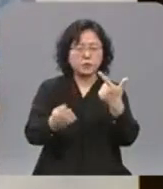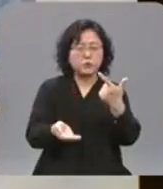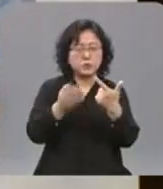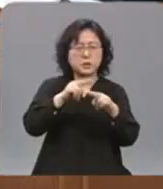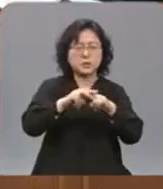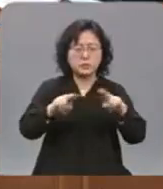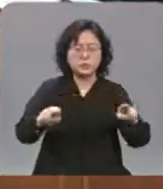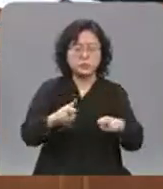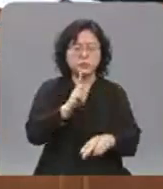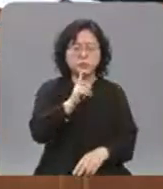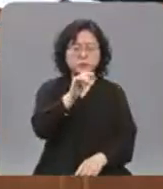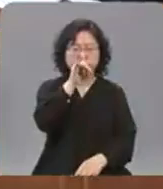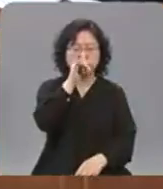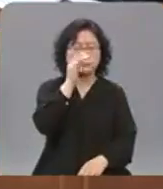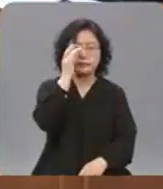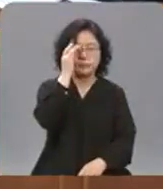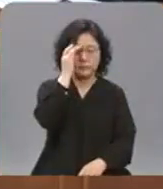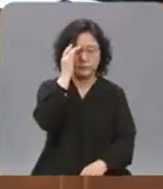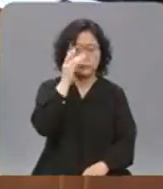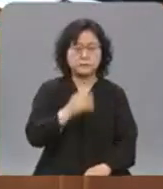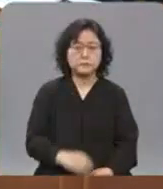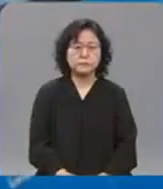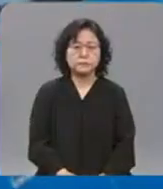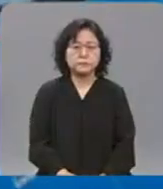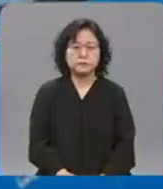안에 폐지하겠다고 발표했습니다.